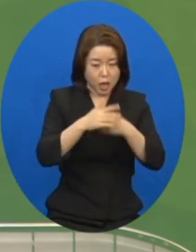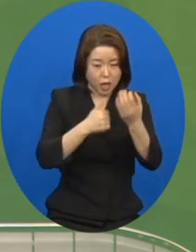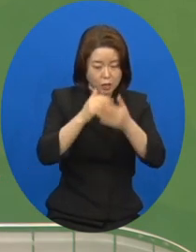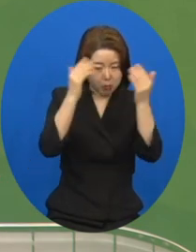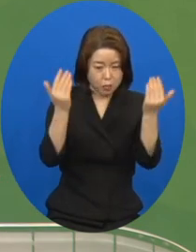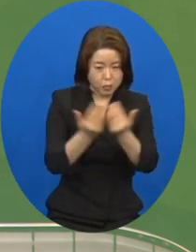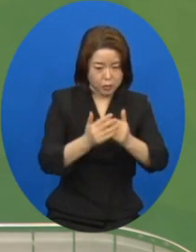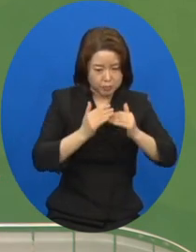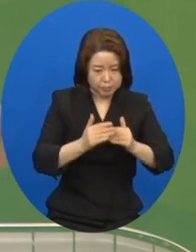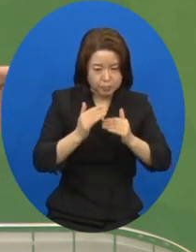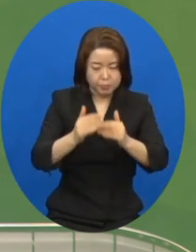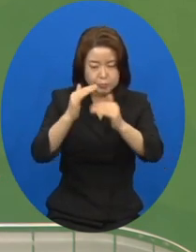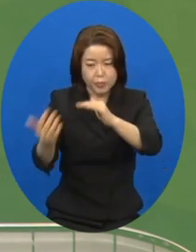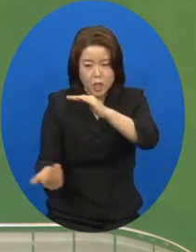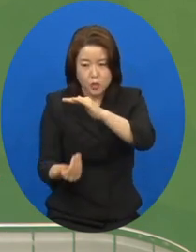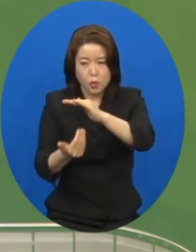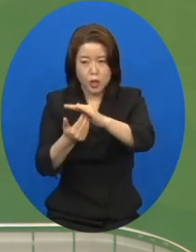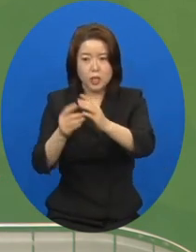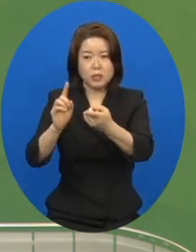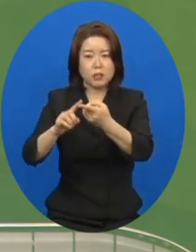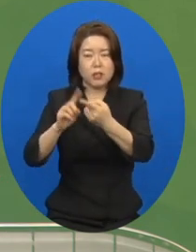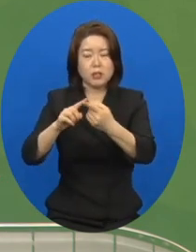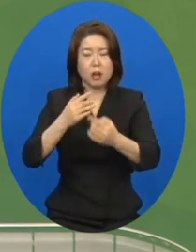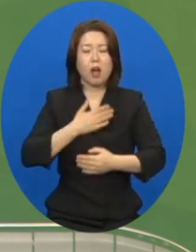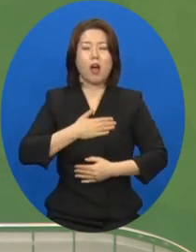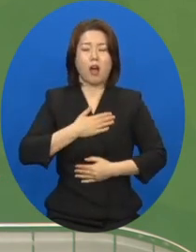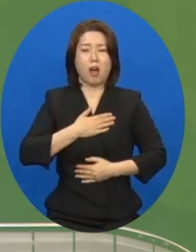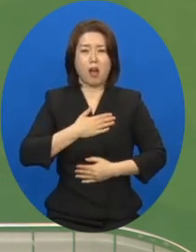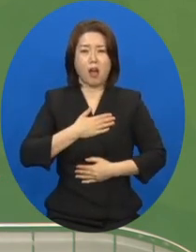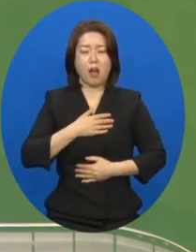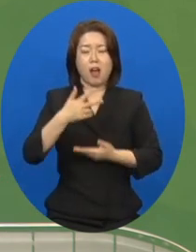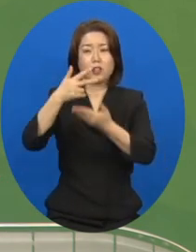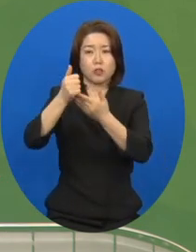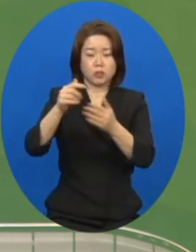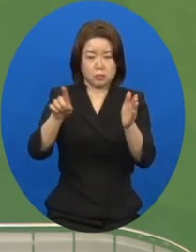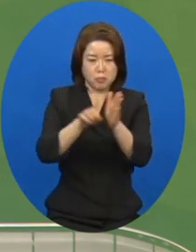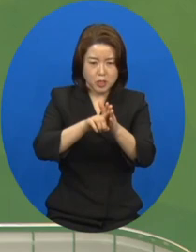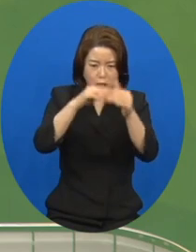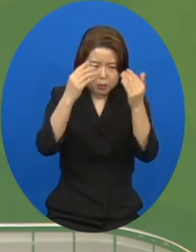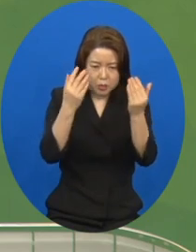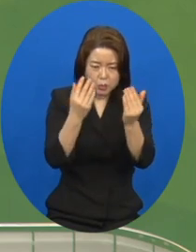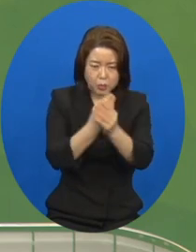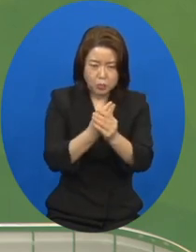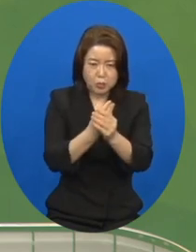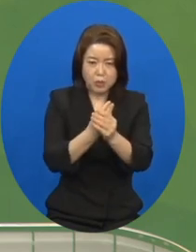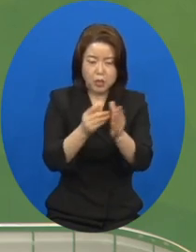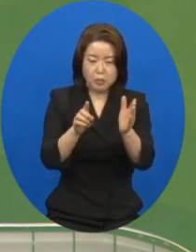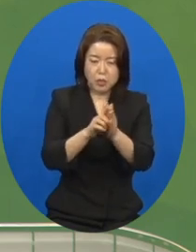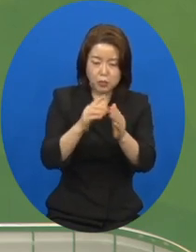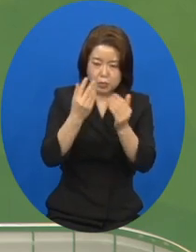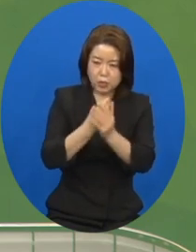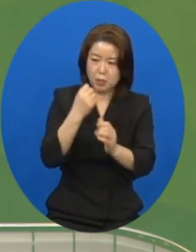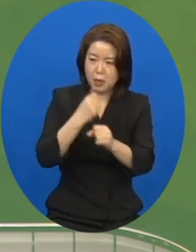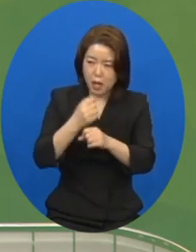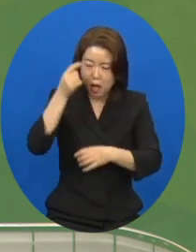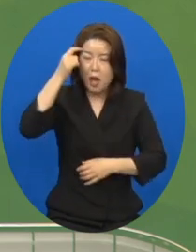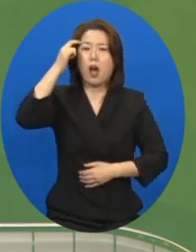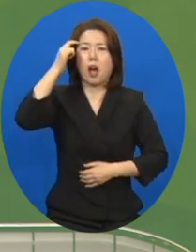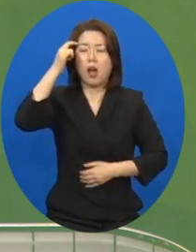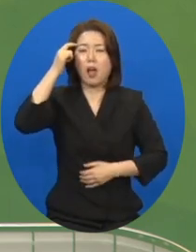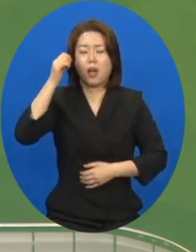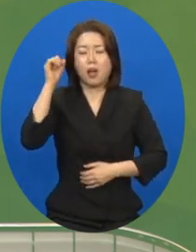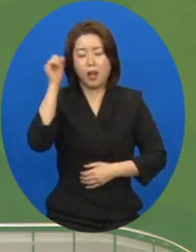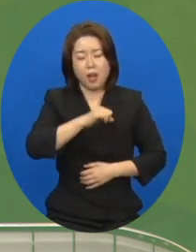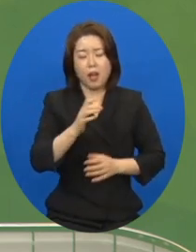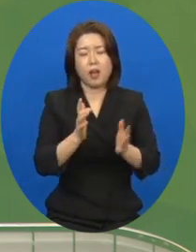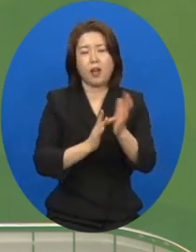알았다. 주님께서 내 믿음의 주요 온전히 하시는 분임이 깨달아졌다. 예수님이셨다.